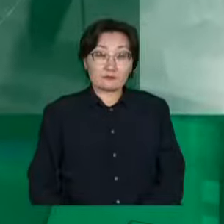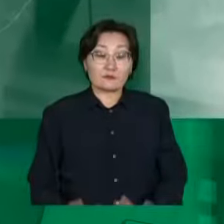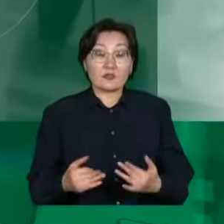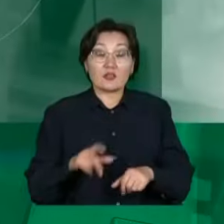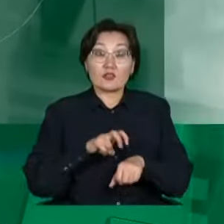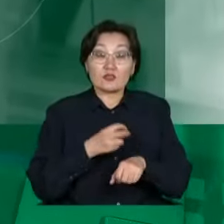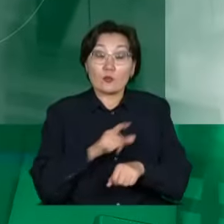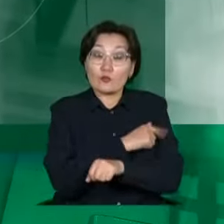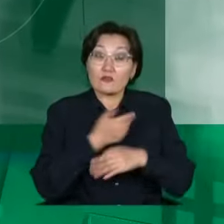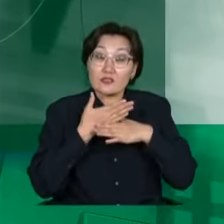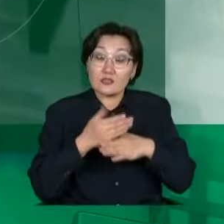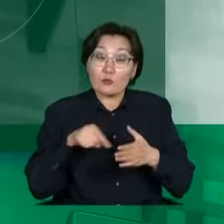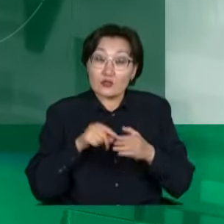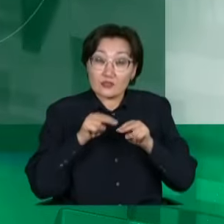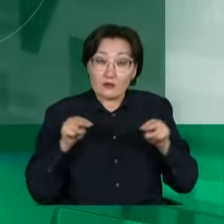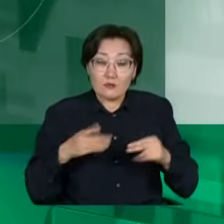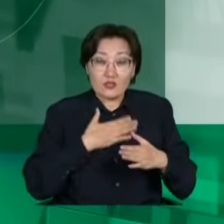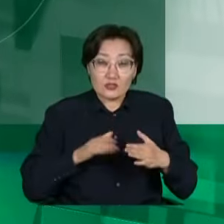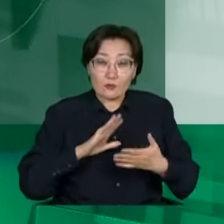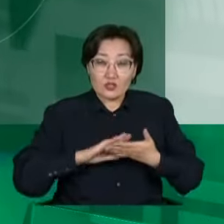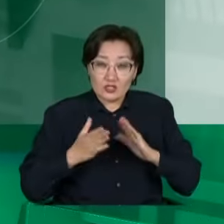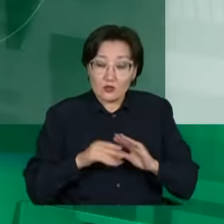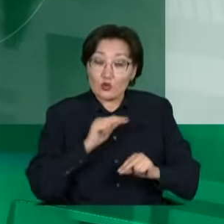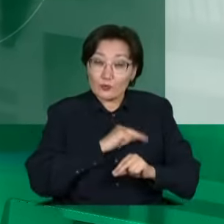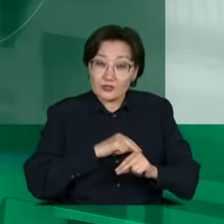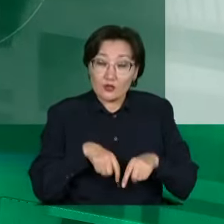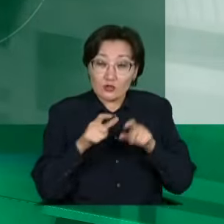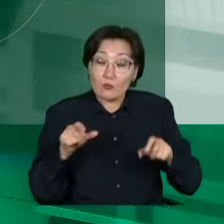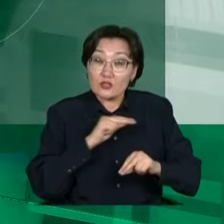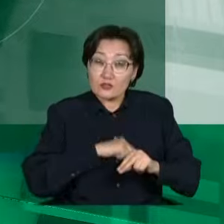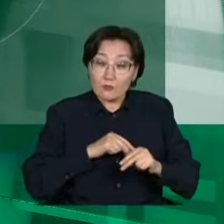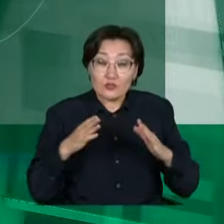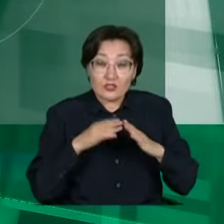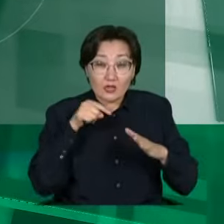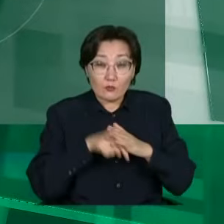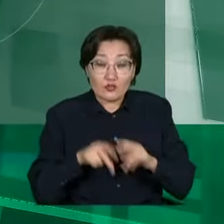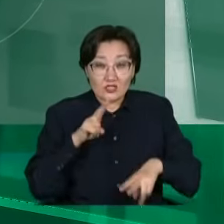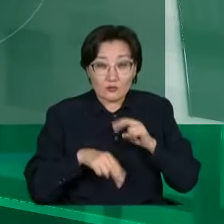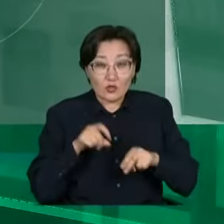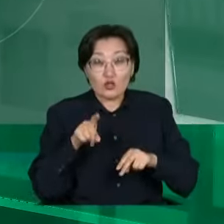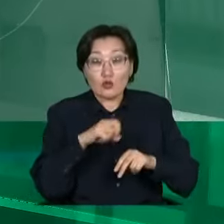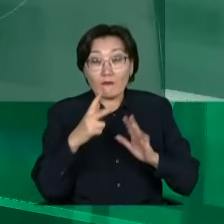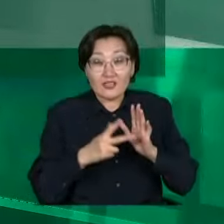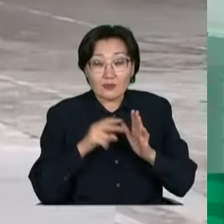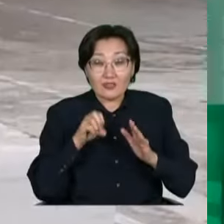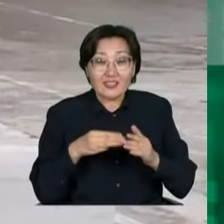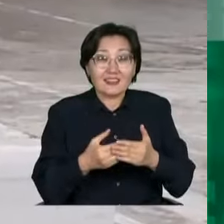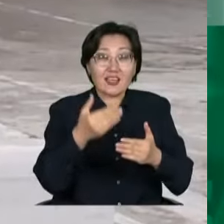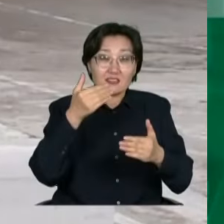Медики скорой помощи Петропавловска недовольны условиями труда. Люди работают в здании, построенном 118 лет